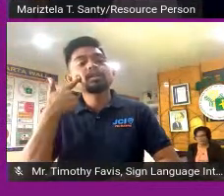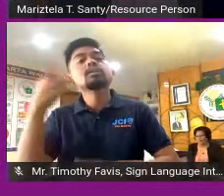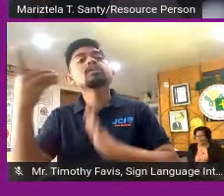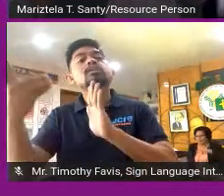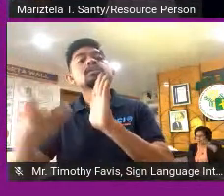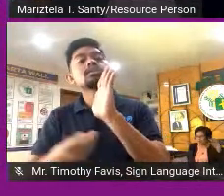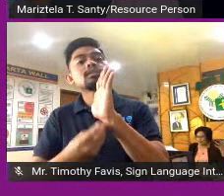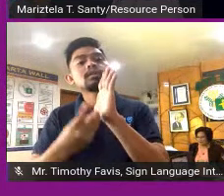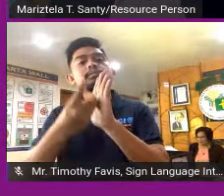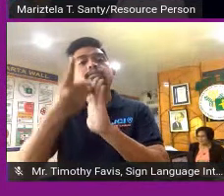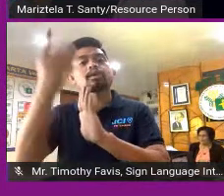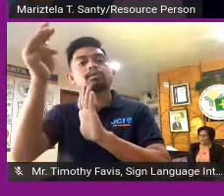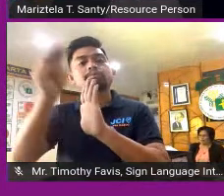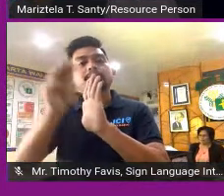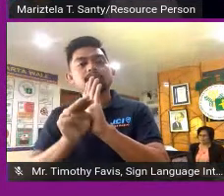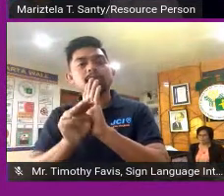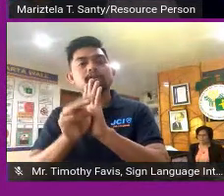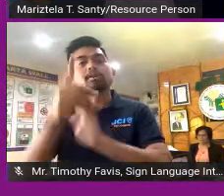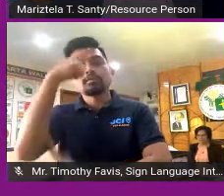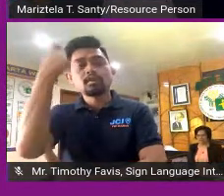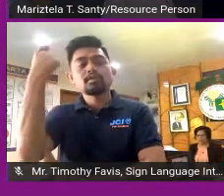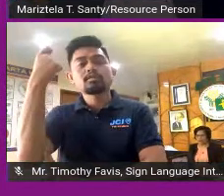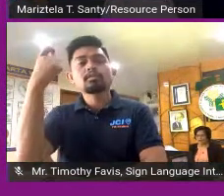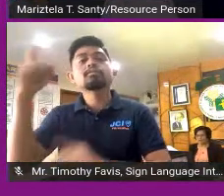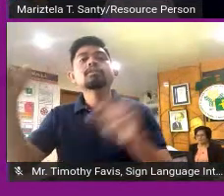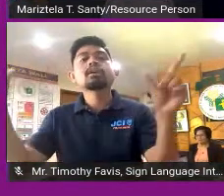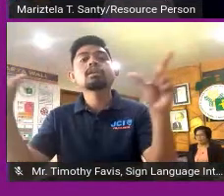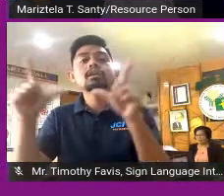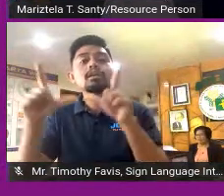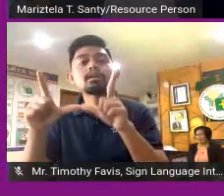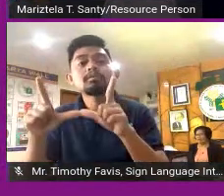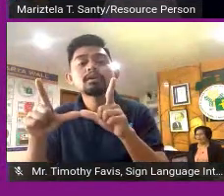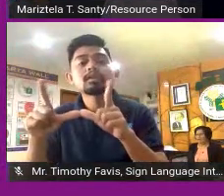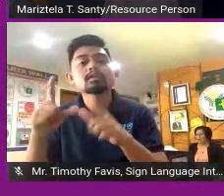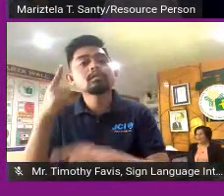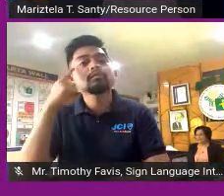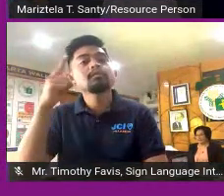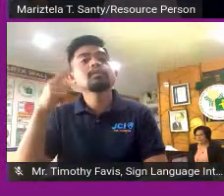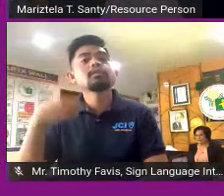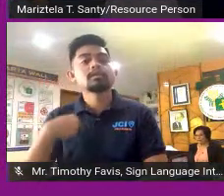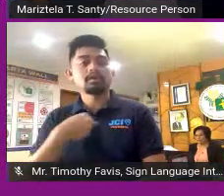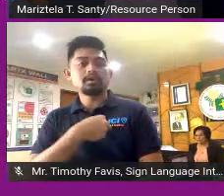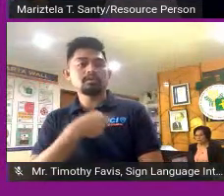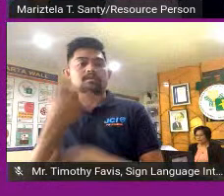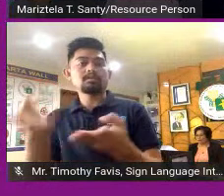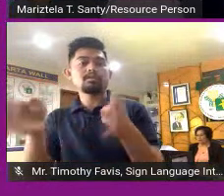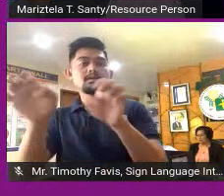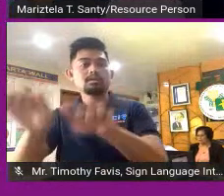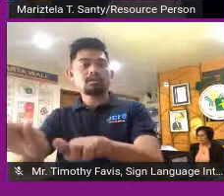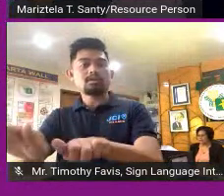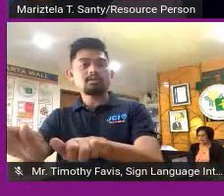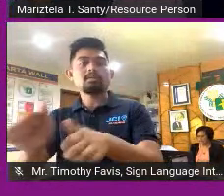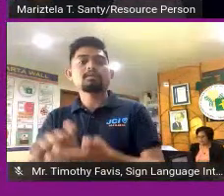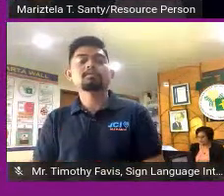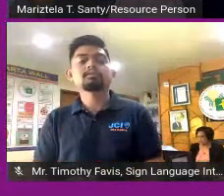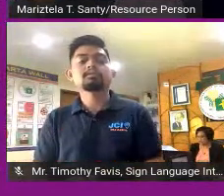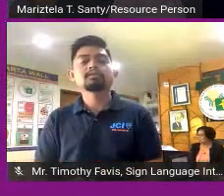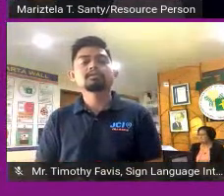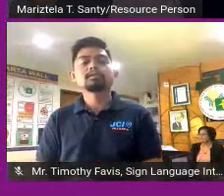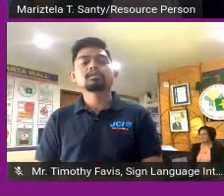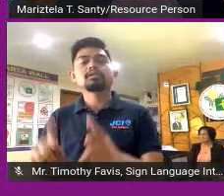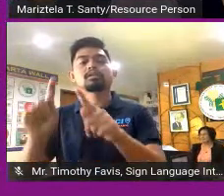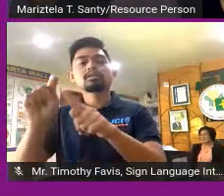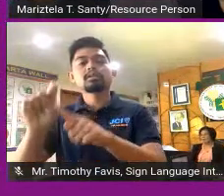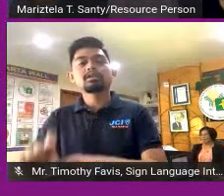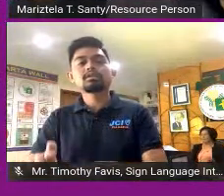development. Because of that limit for us na apektado tayo ng our customs and